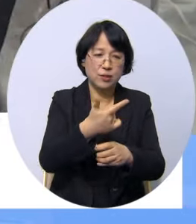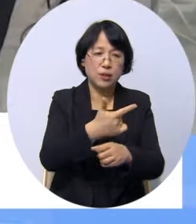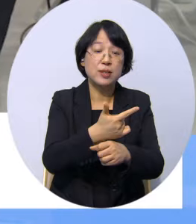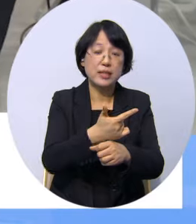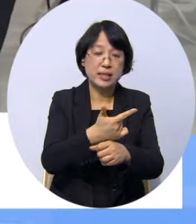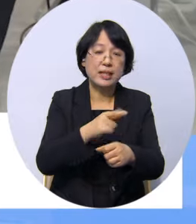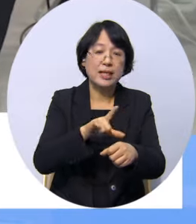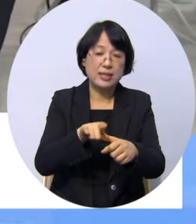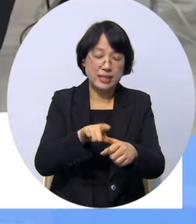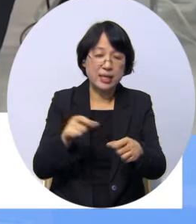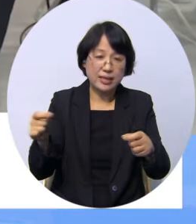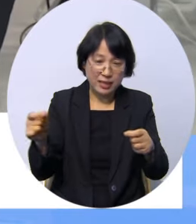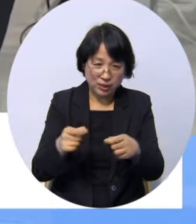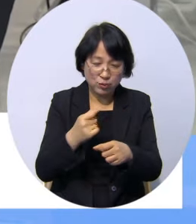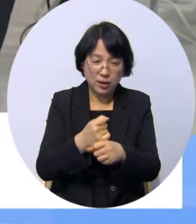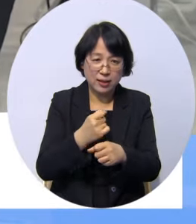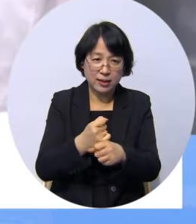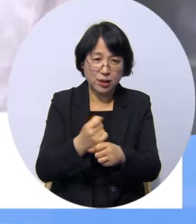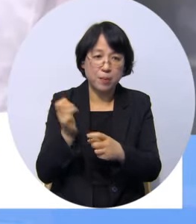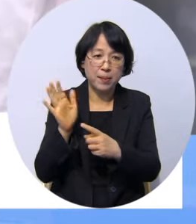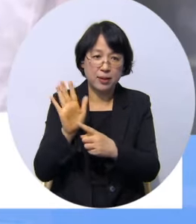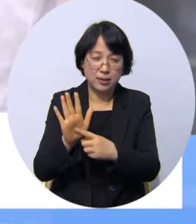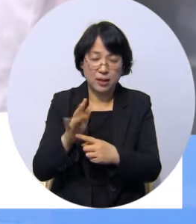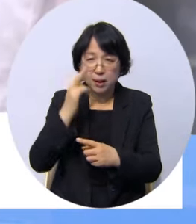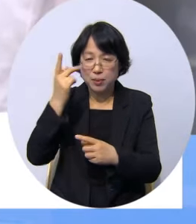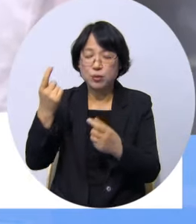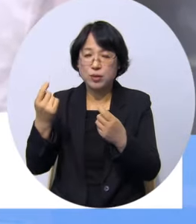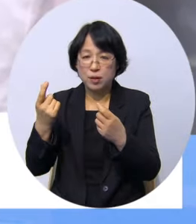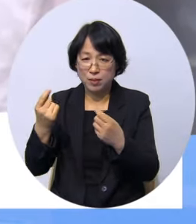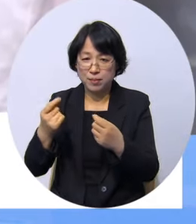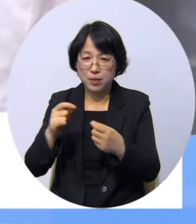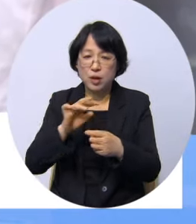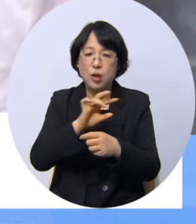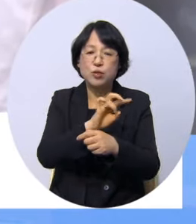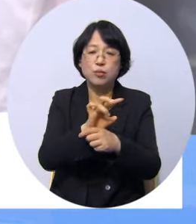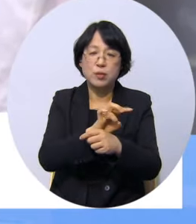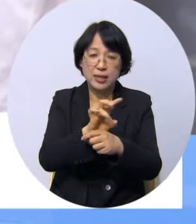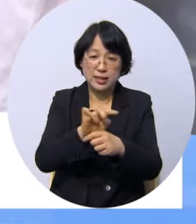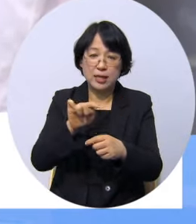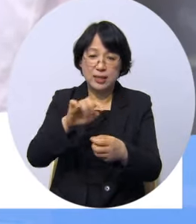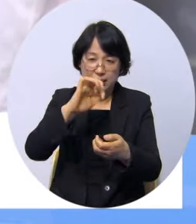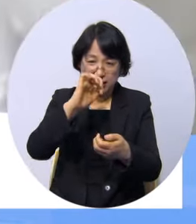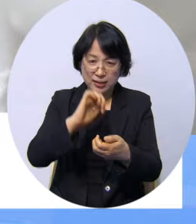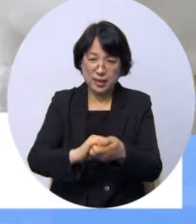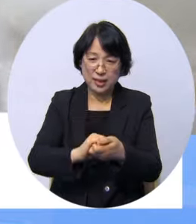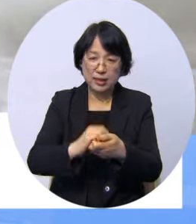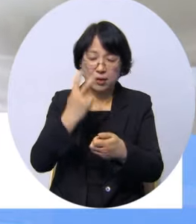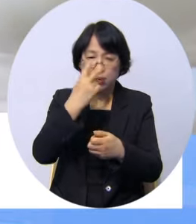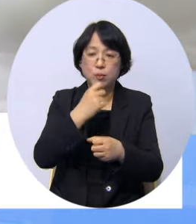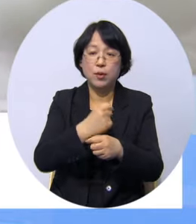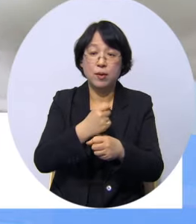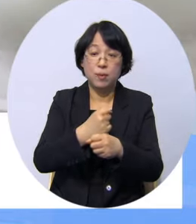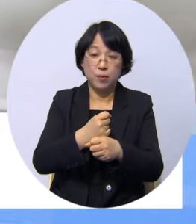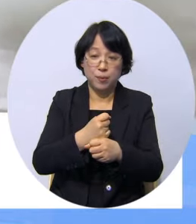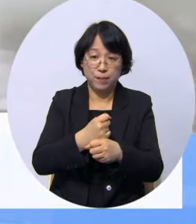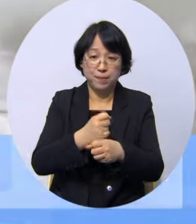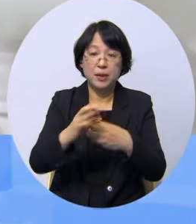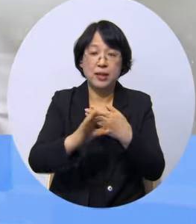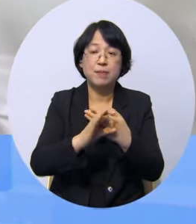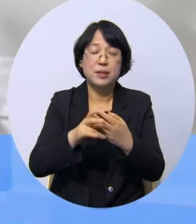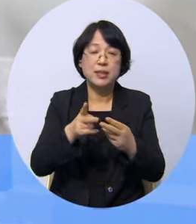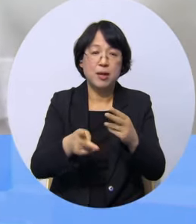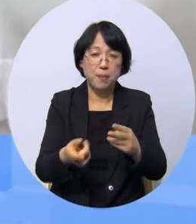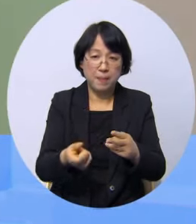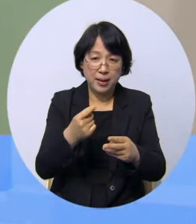밝혔습니다 미국처럼 근무 시간을 24시간으로 제한하는 방안을 검토하는 등 시범 사업을 최대한 빠르게